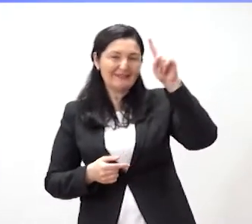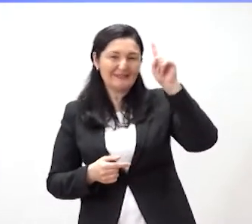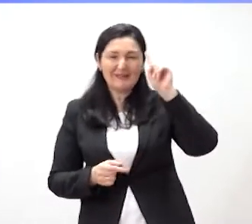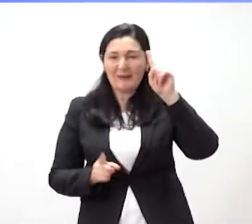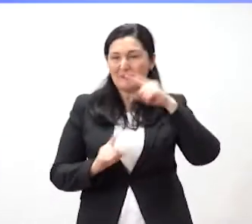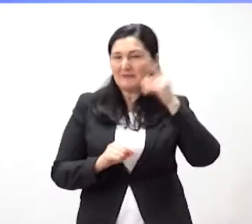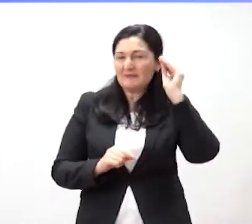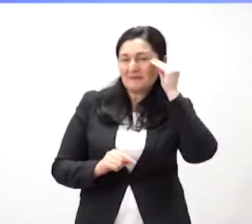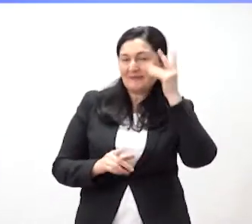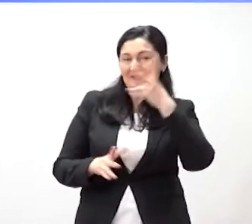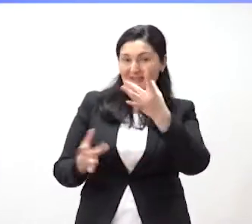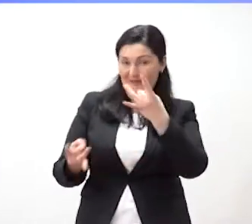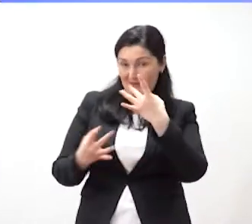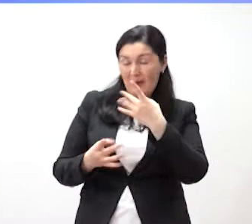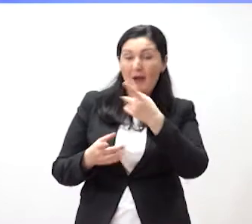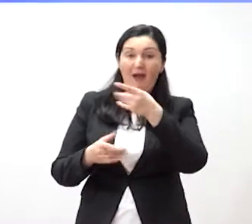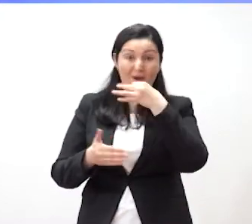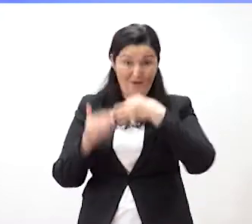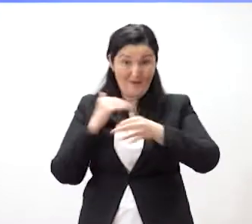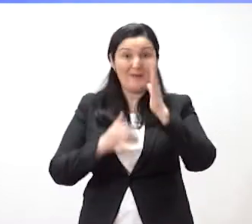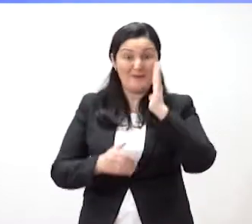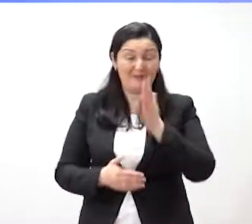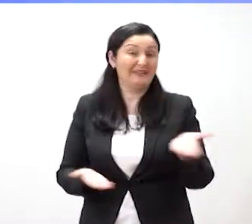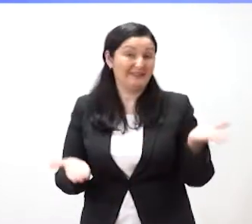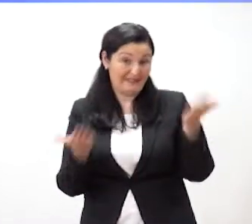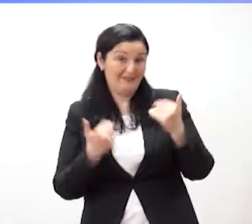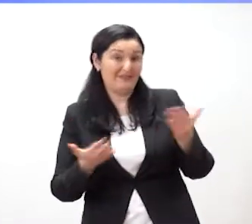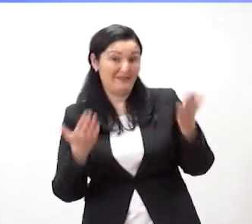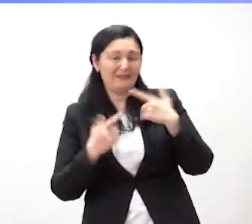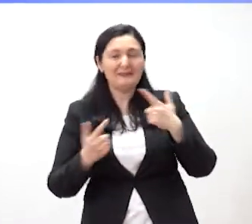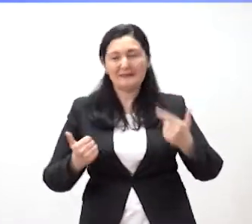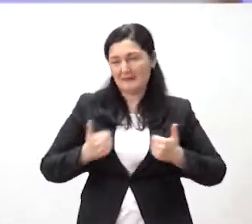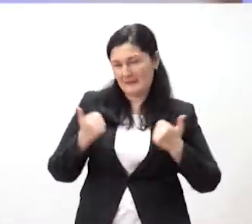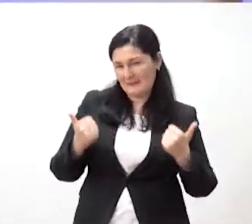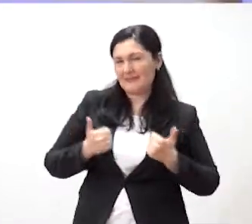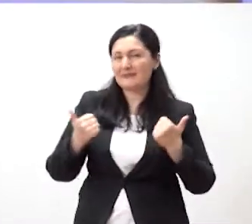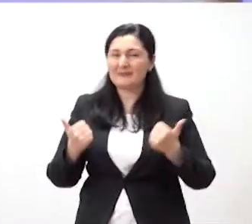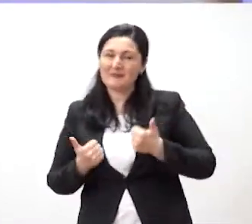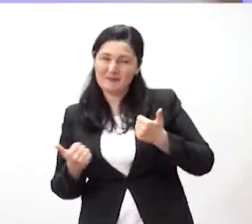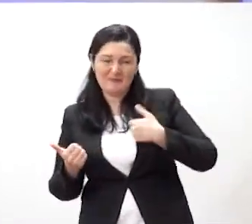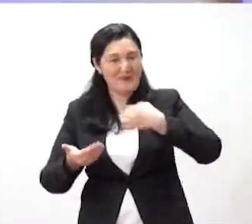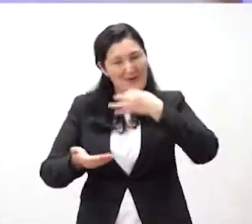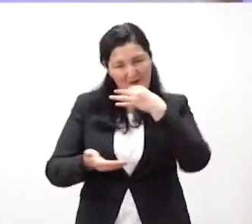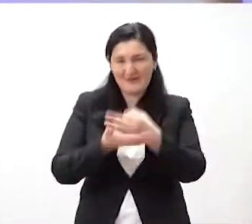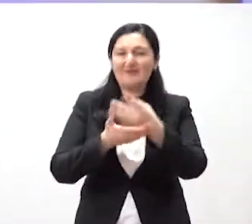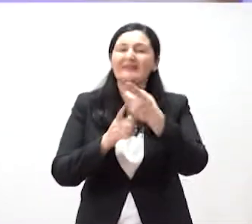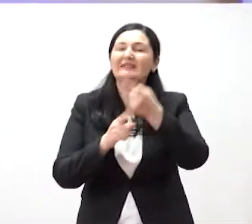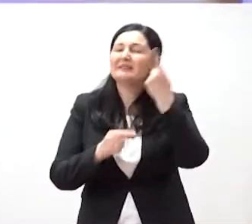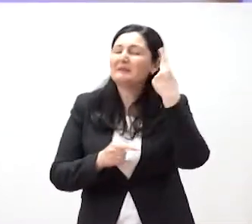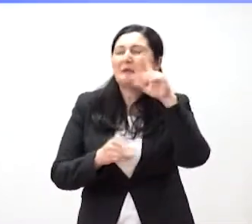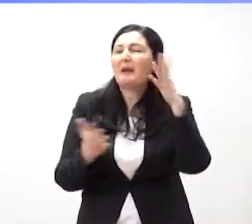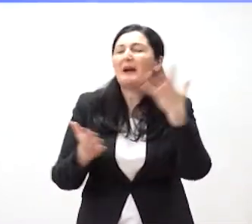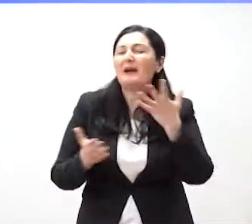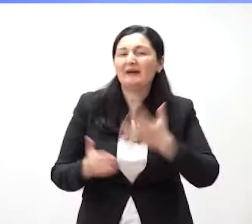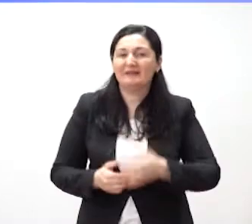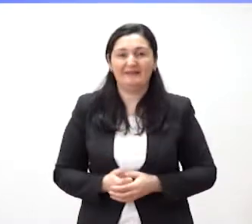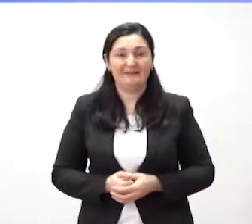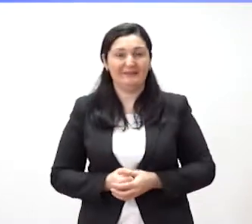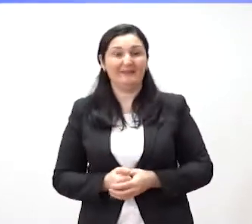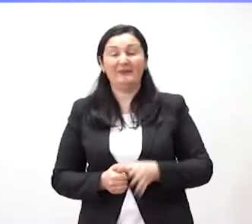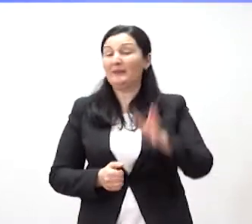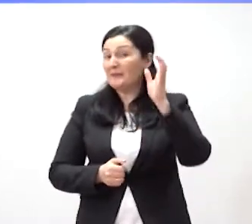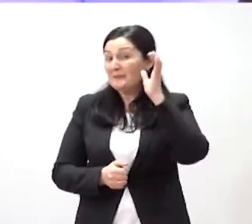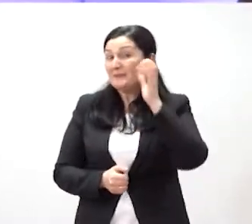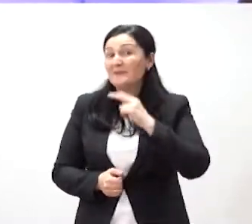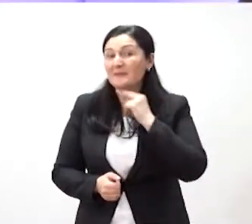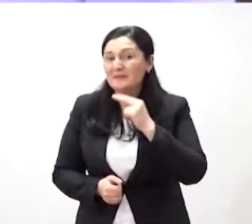ту бигӯям ҷавобашро меёбӣ? Марҳамат, бигӯй. Кӯшиш мекунам, ки ҷавобашро пайдо кунам. Гӯш